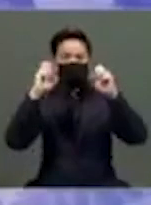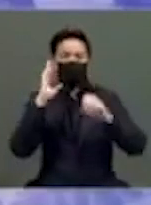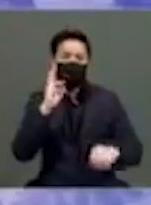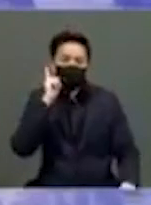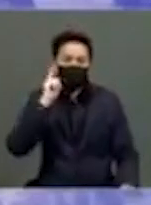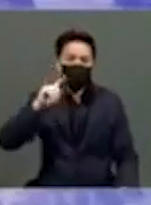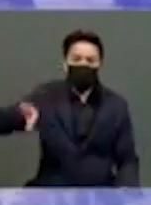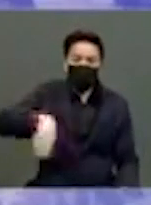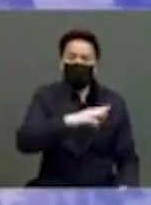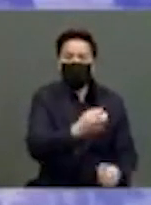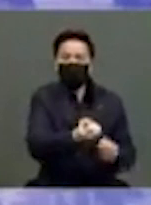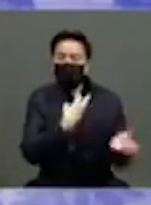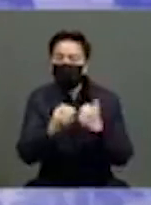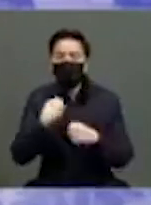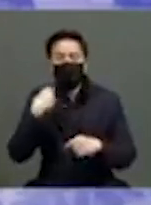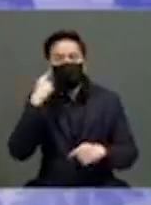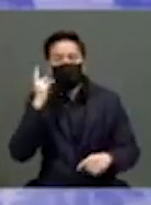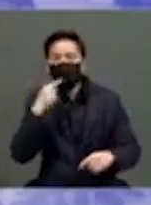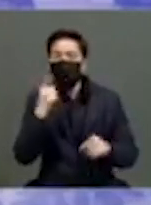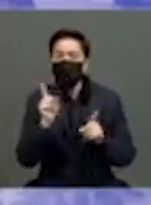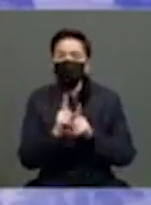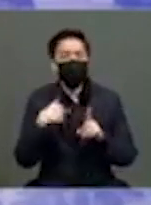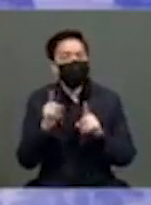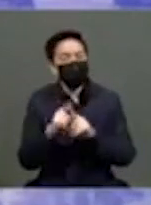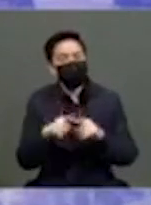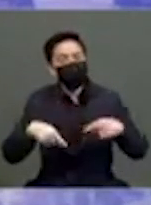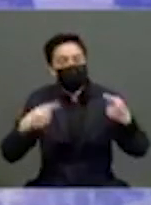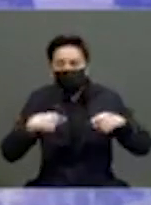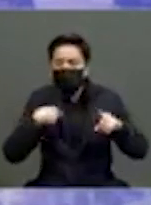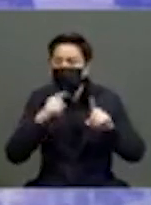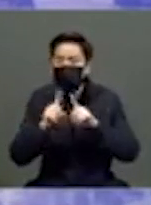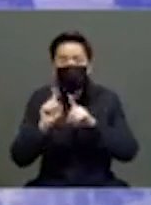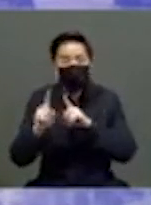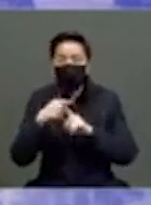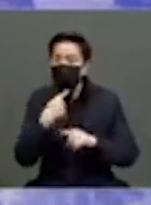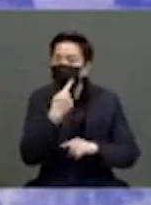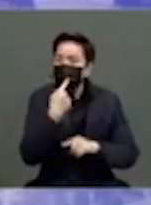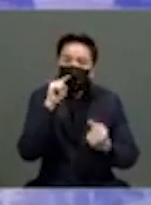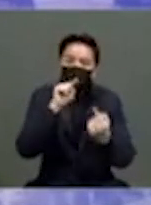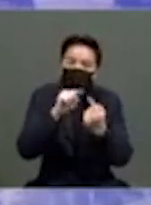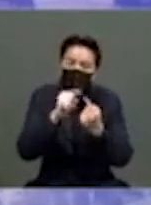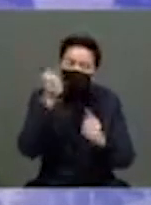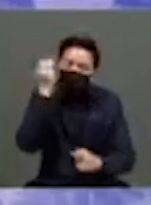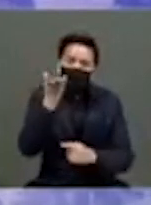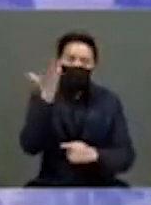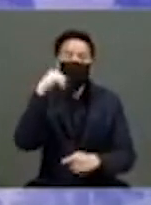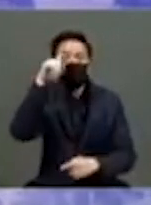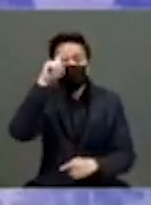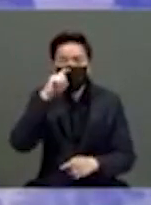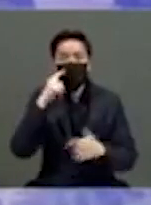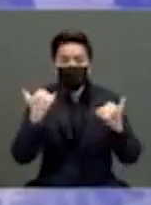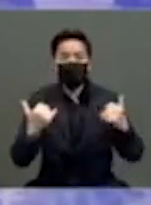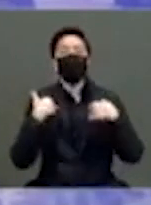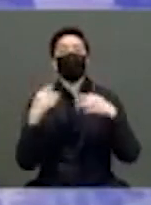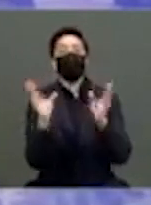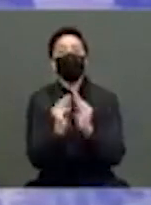ข่าวๆถ้าภาษาข่าวก็จะอามิดามากเกิดขึ้นนะครับสิ่งที่เอ่อเดี๋ยวนี้วันนี้ก็มี